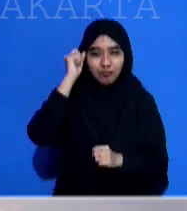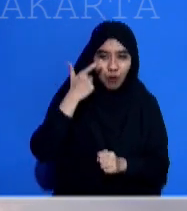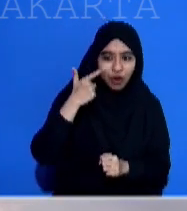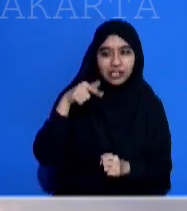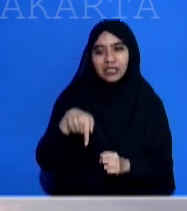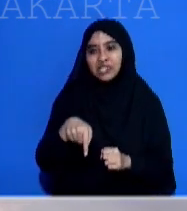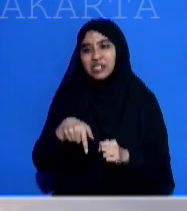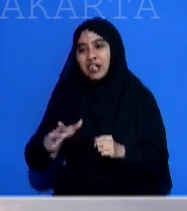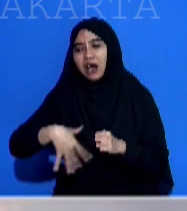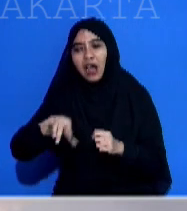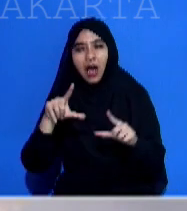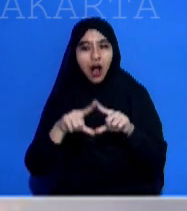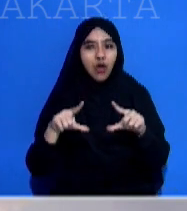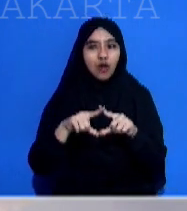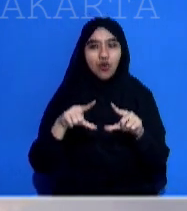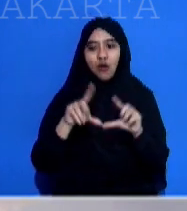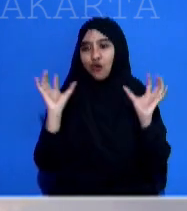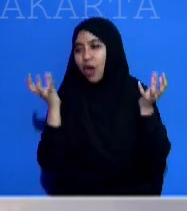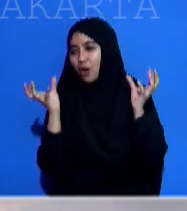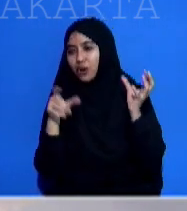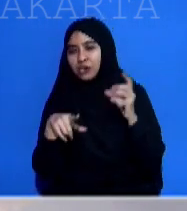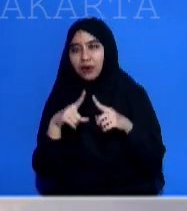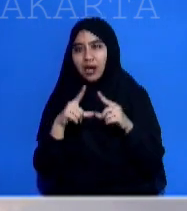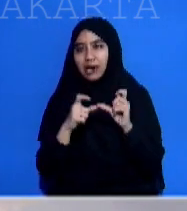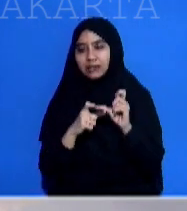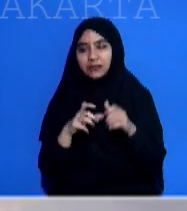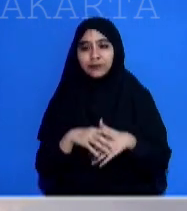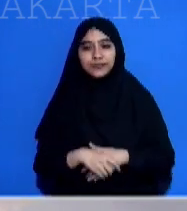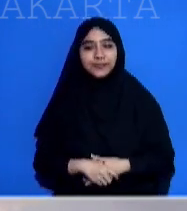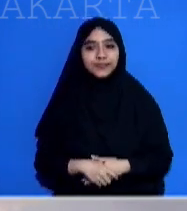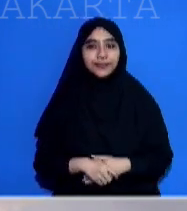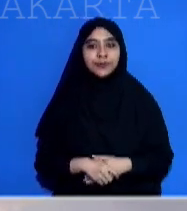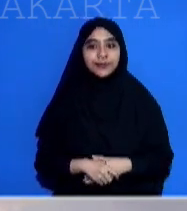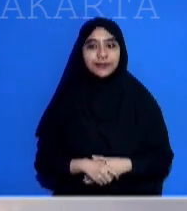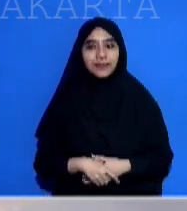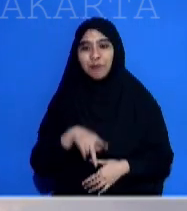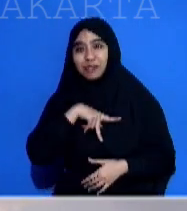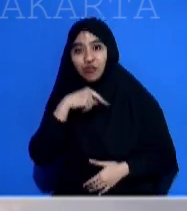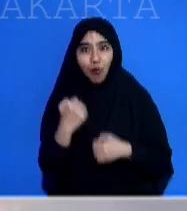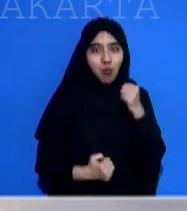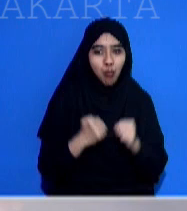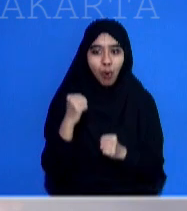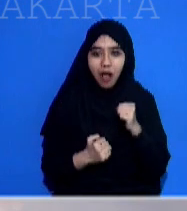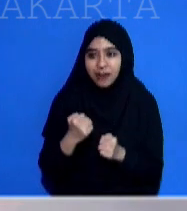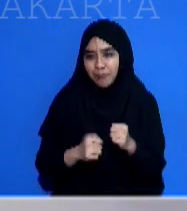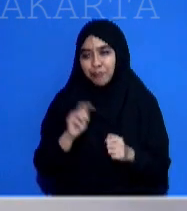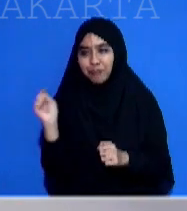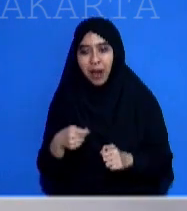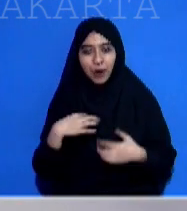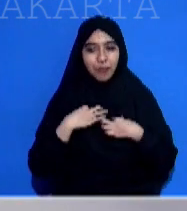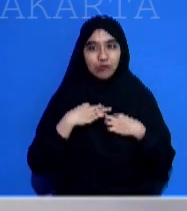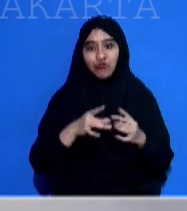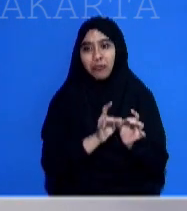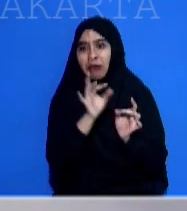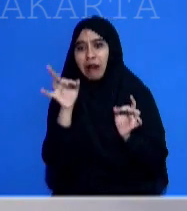Wates Rabu Pagi dalam acara bertajuk Mayday Fun Run ini para peserta nampak berlari dengan mengenakan bermacam kostum unik